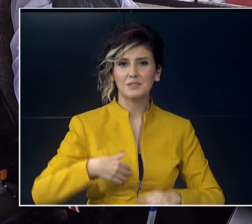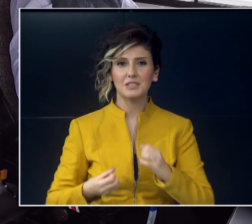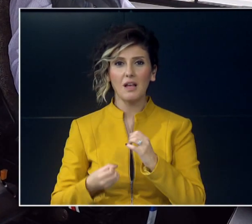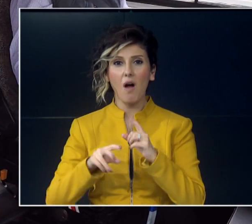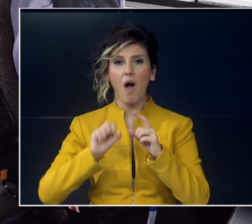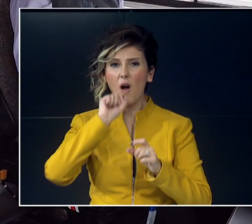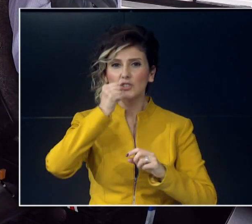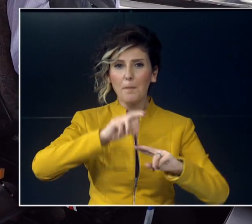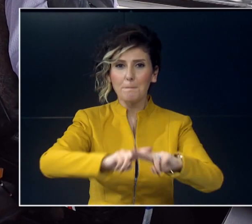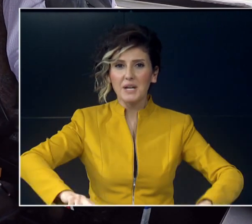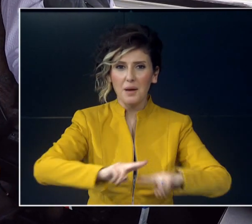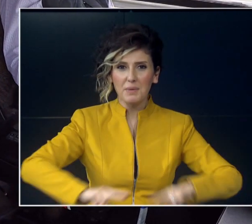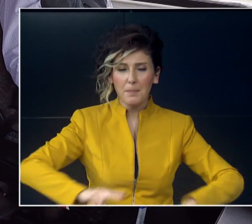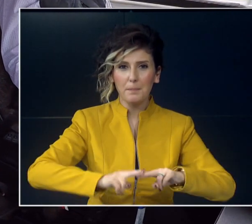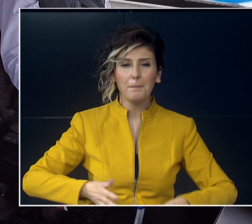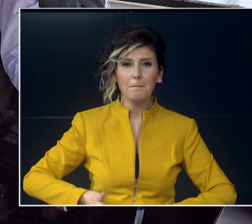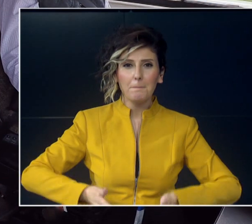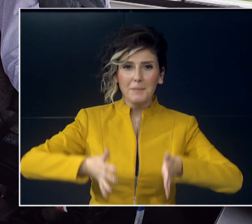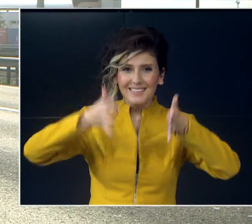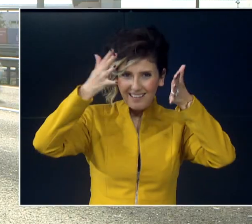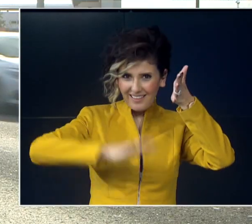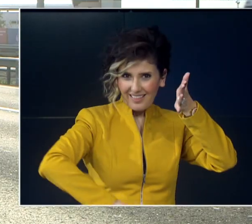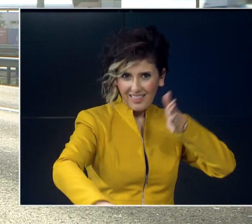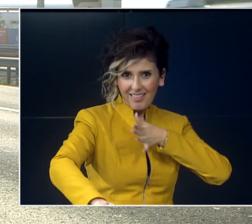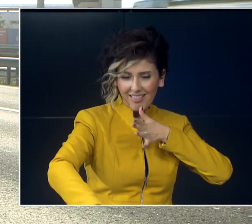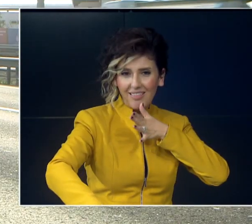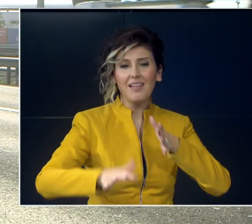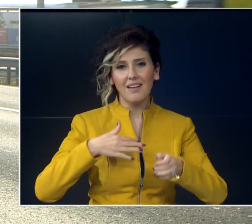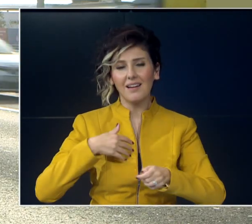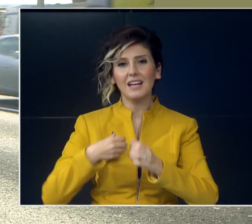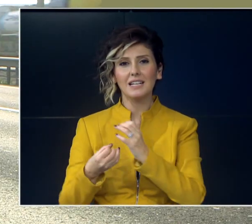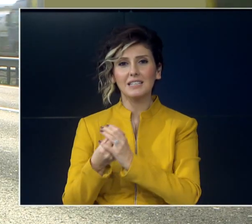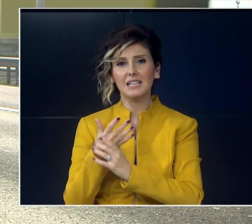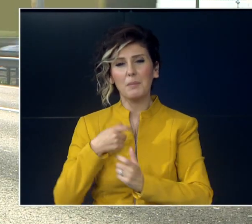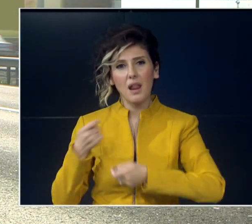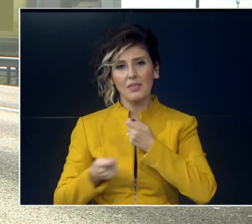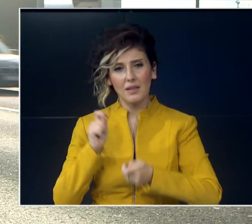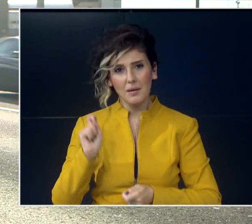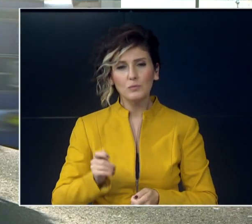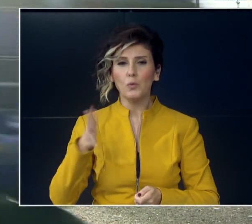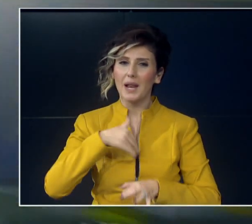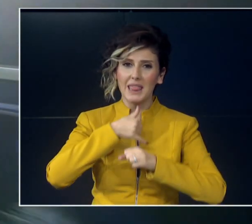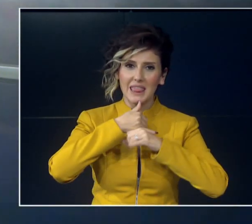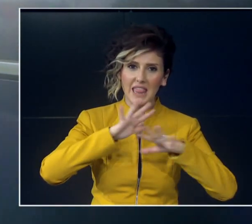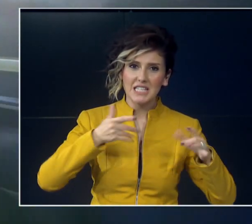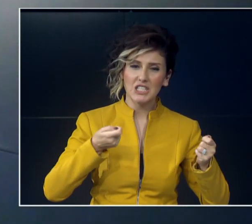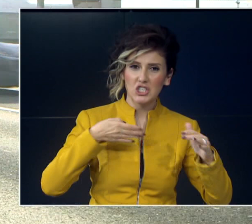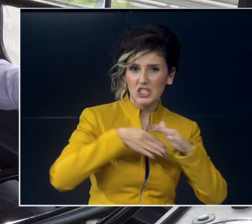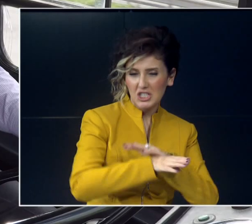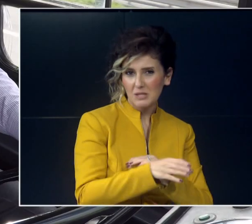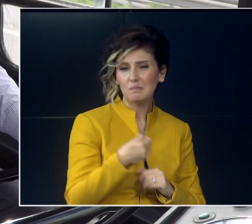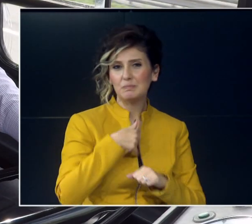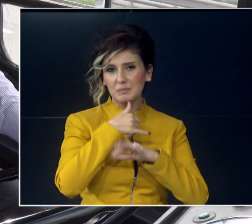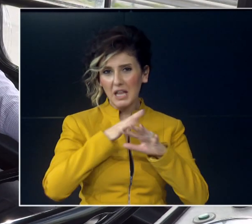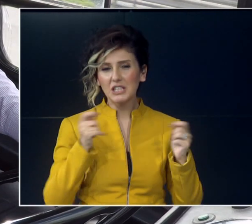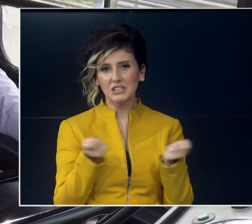parke, aha, binaların altına seriliyor ya. Sonra da denizcilik işine girdik. İşte